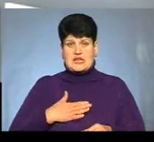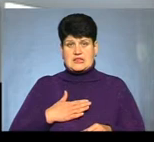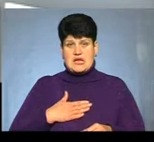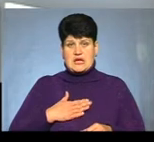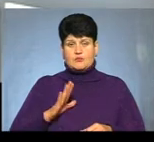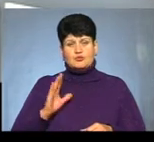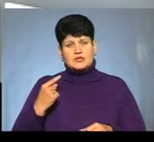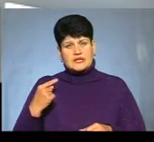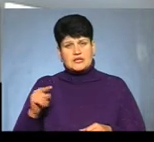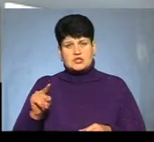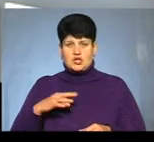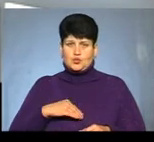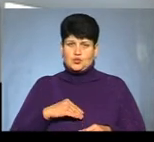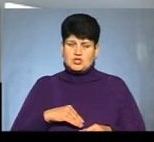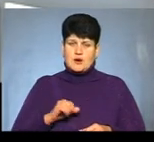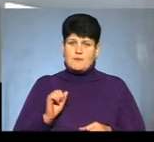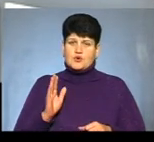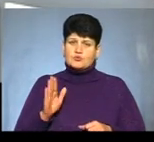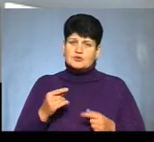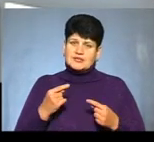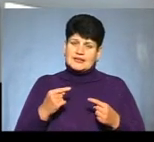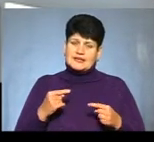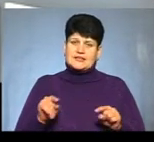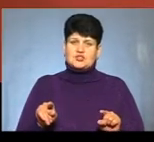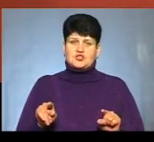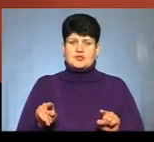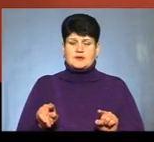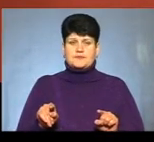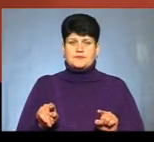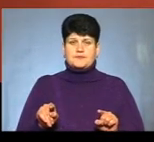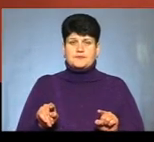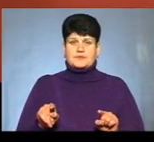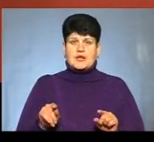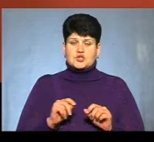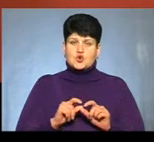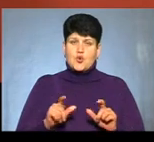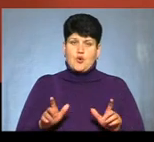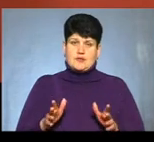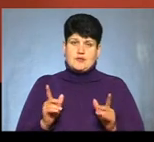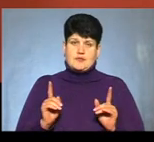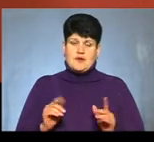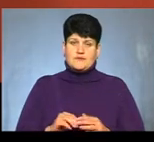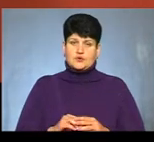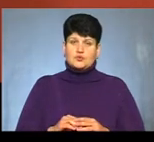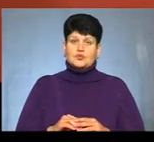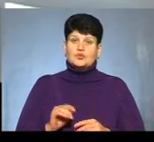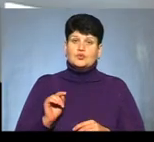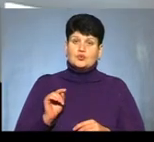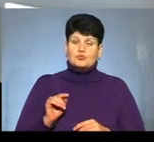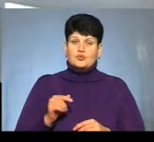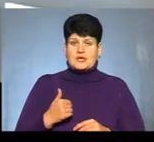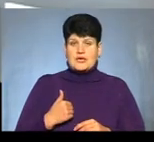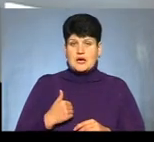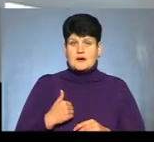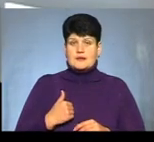він може і не бути нашим, може бути інша душа, може бути зовсім інша школа навіть.